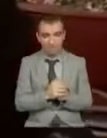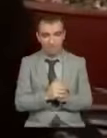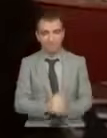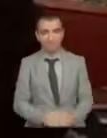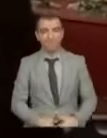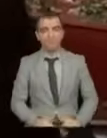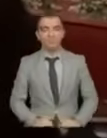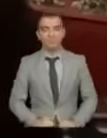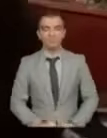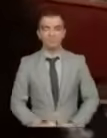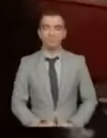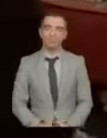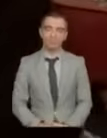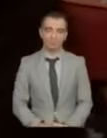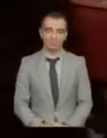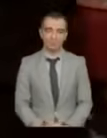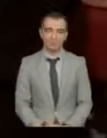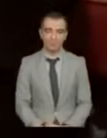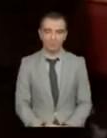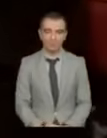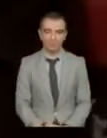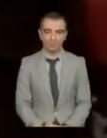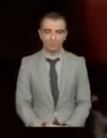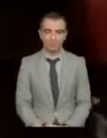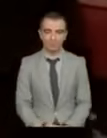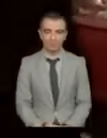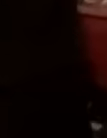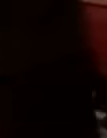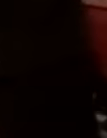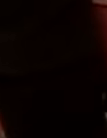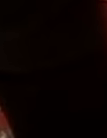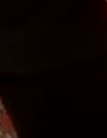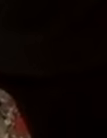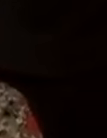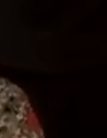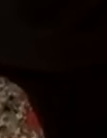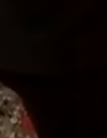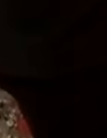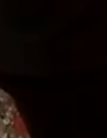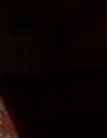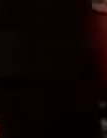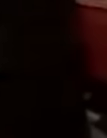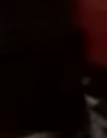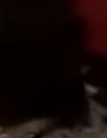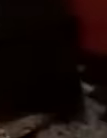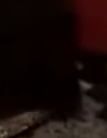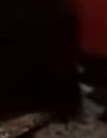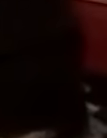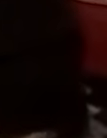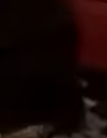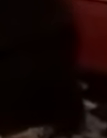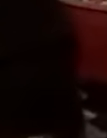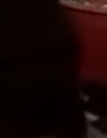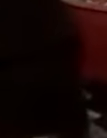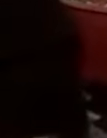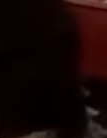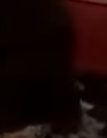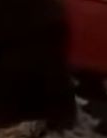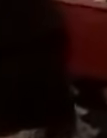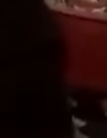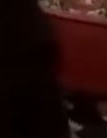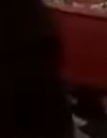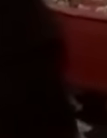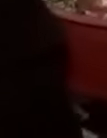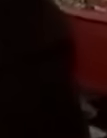Pınar'a gel ki görem, Pınar'a gel ki görem, el uzat ki gül verem, dur